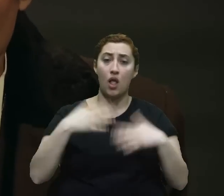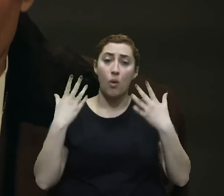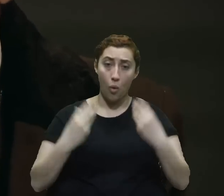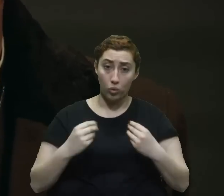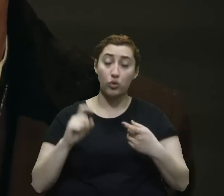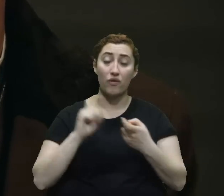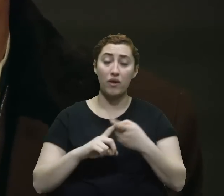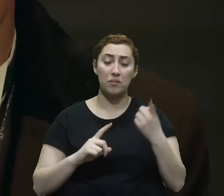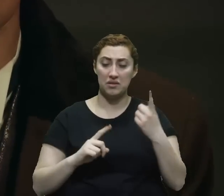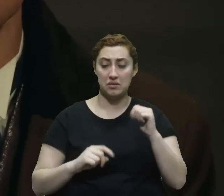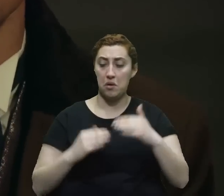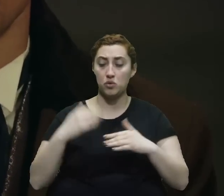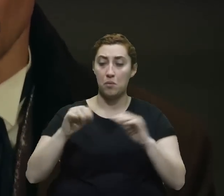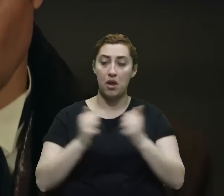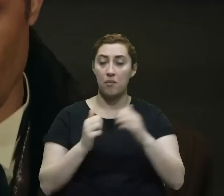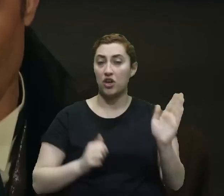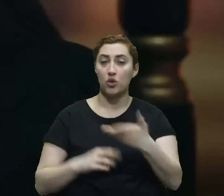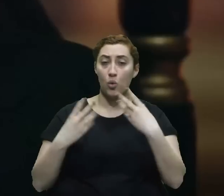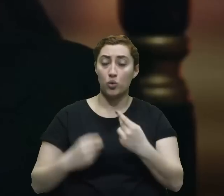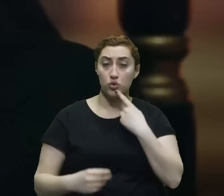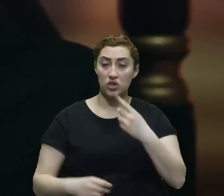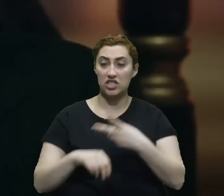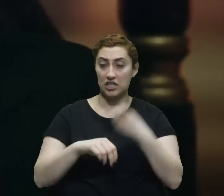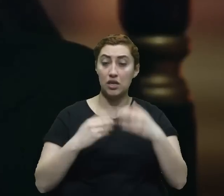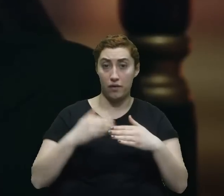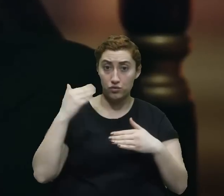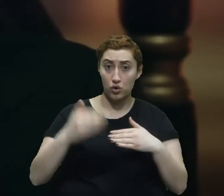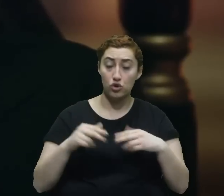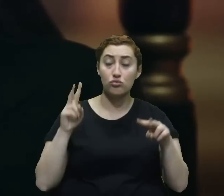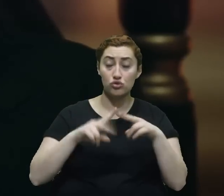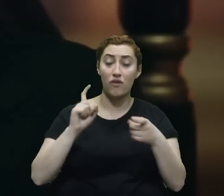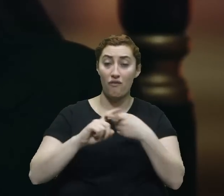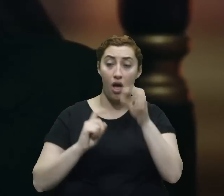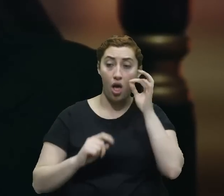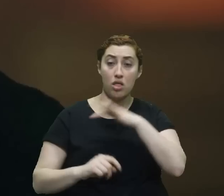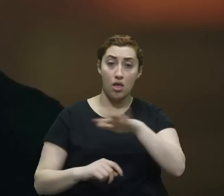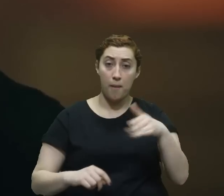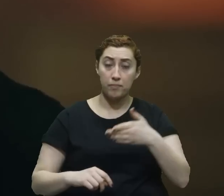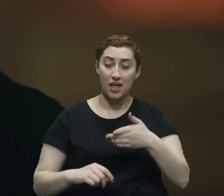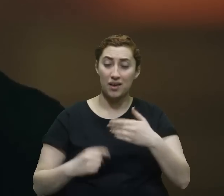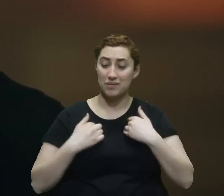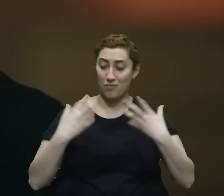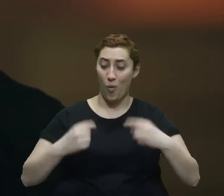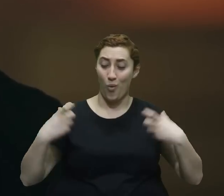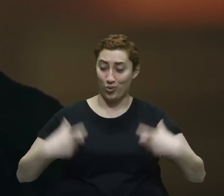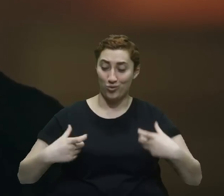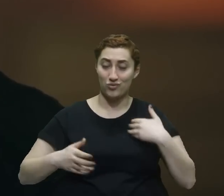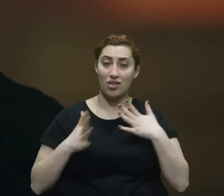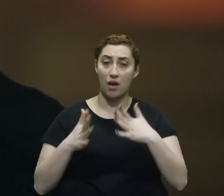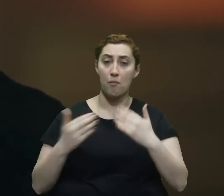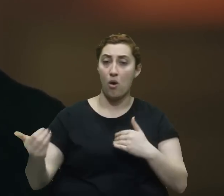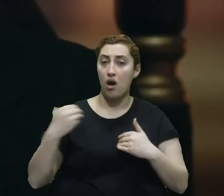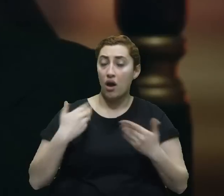geldiğini ve bir süre sonra da çıktığını söyledi. 2 saat sonra da Mustafa ve adamları bulunduğumuz depoyu